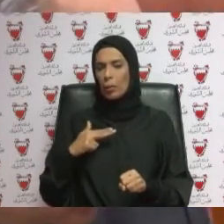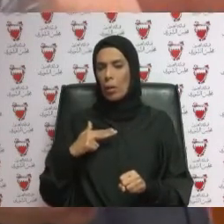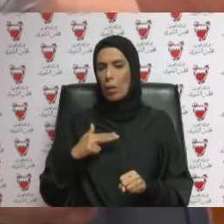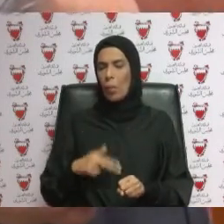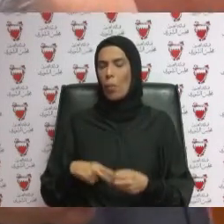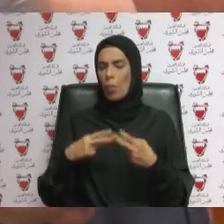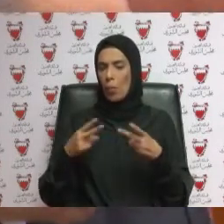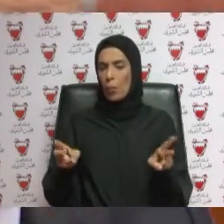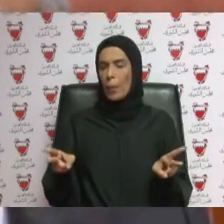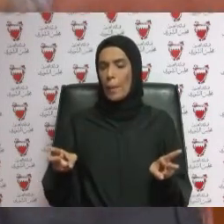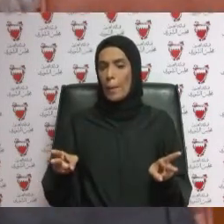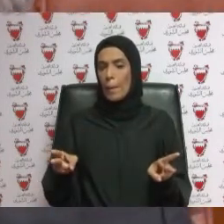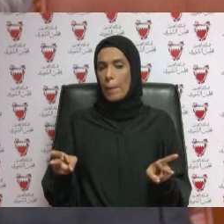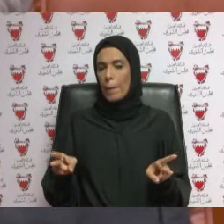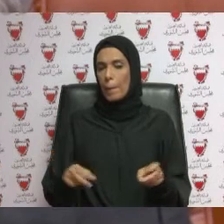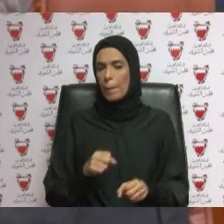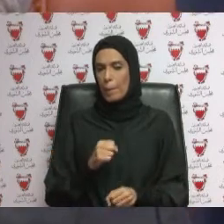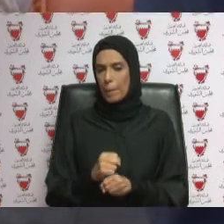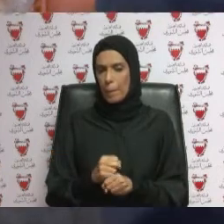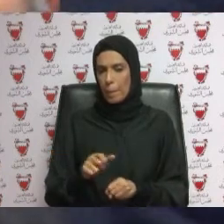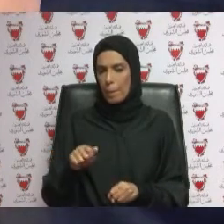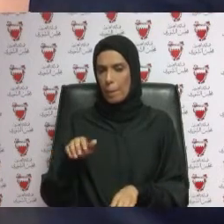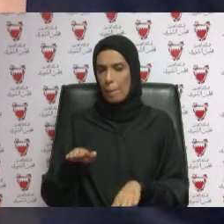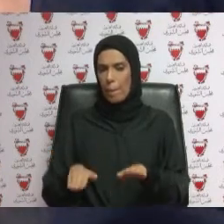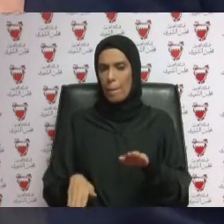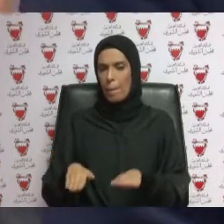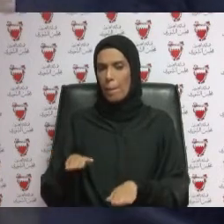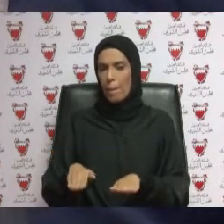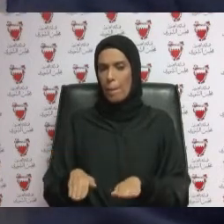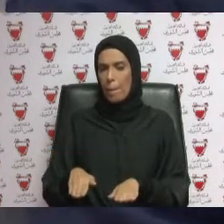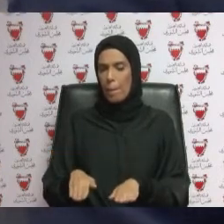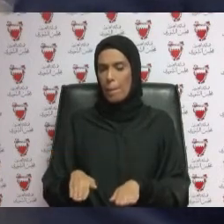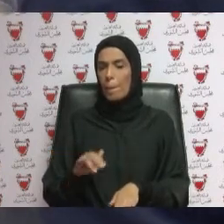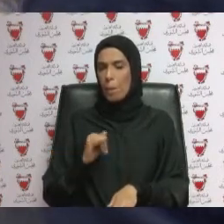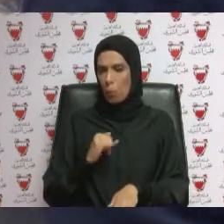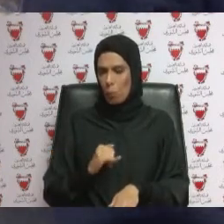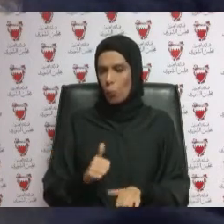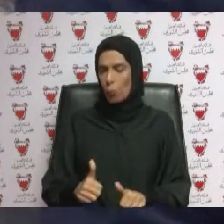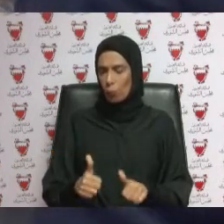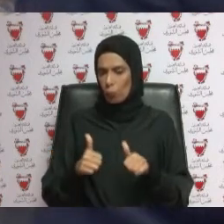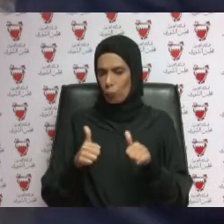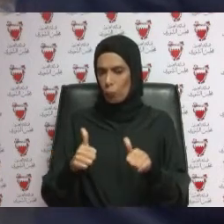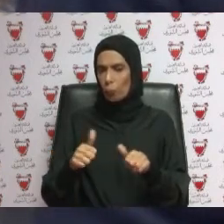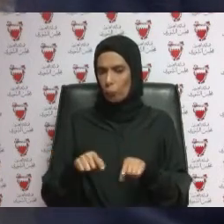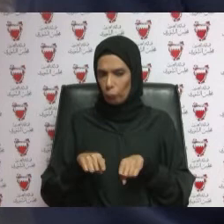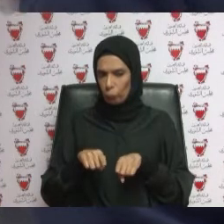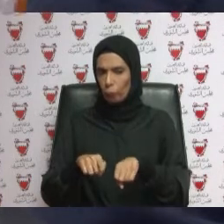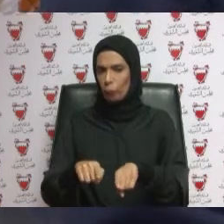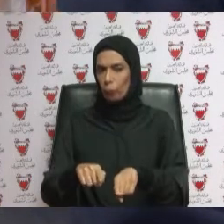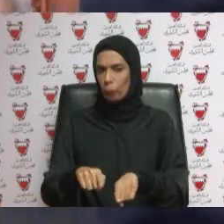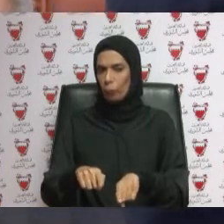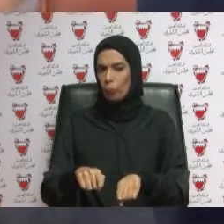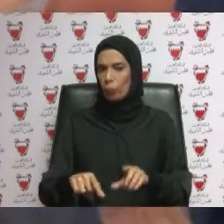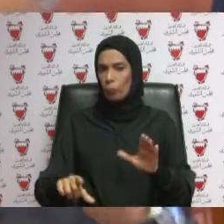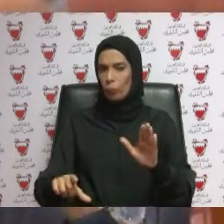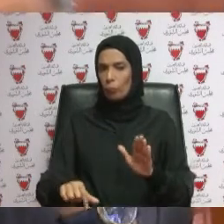موافقتها، ومن ثم تنفيذ هذه الميزانية. أعتقد هو من المناسب جدا اليوم أن تكون فيك موجود مادة